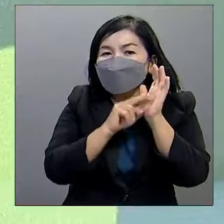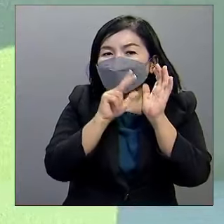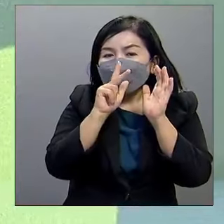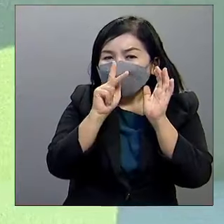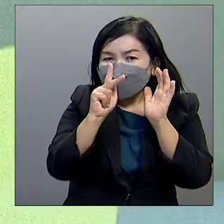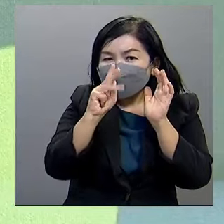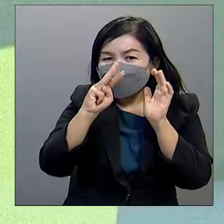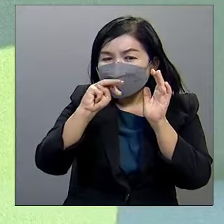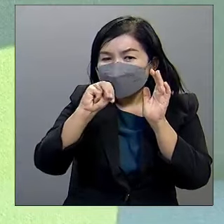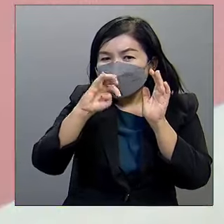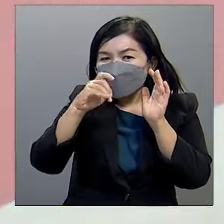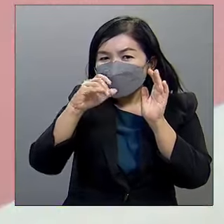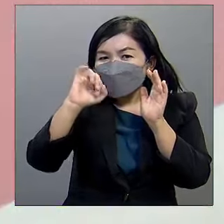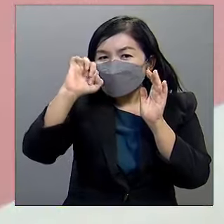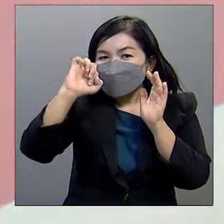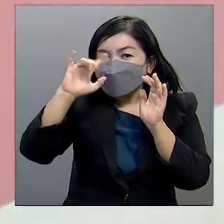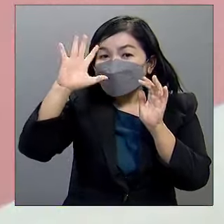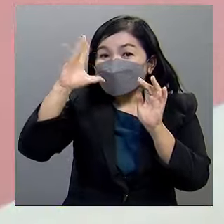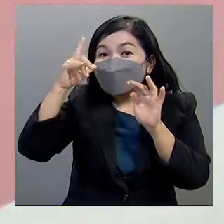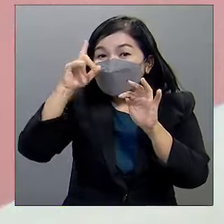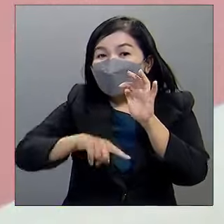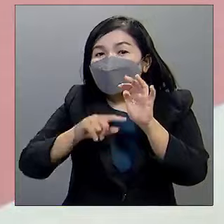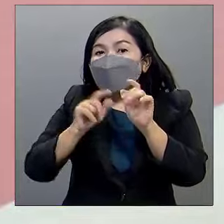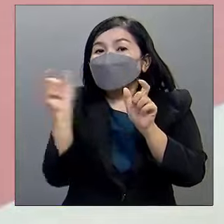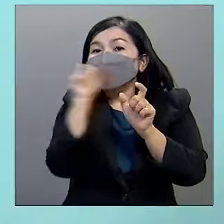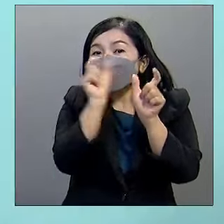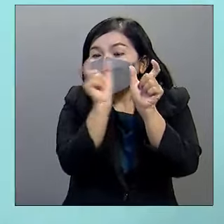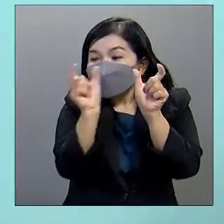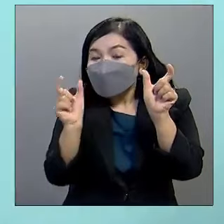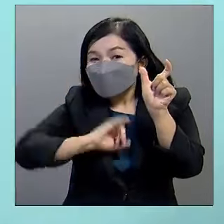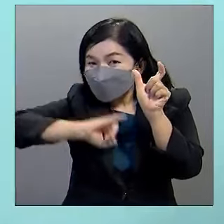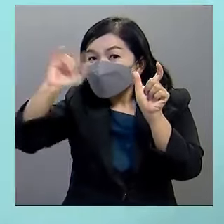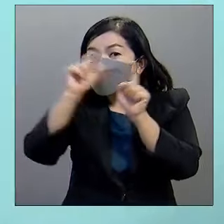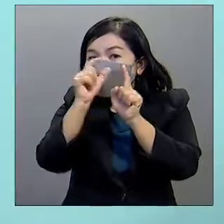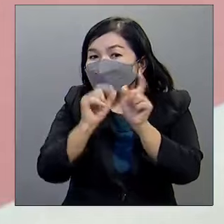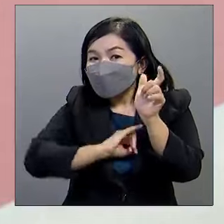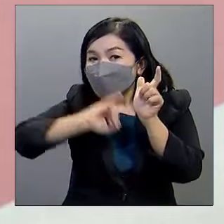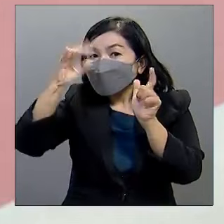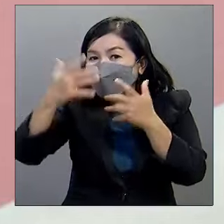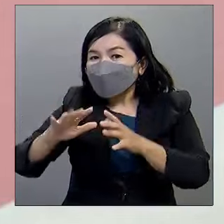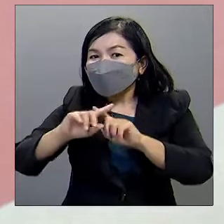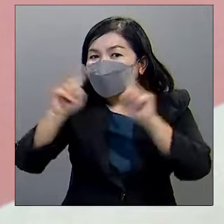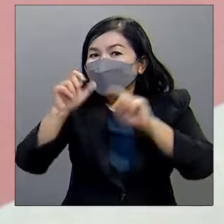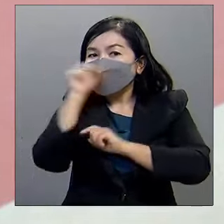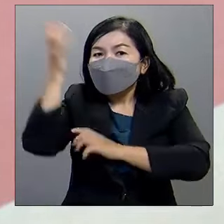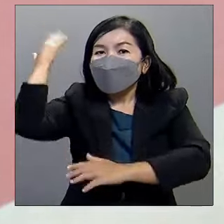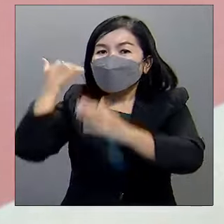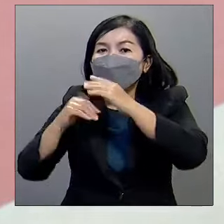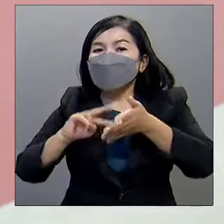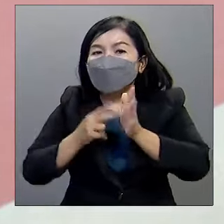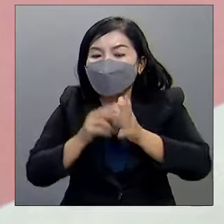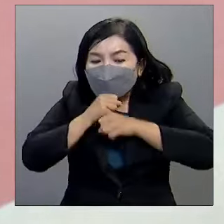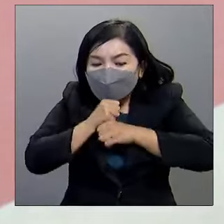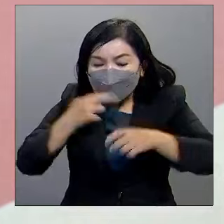ต้องเป็น เนื้อเพลงถูกแล้วก็อย่าลืมไปตรวจสุขภาพกันด้วยนะครับอันนี้บอกไว้เป็นความรู้อ่ะพี่แว่นสมชายบอกว่าวันนี้ที่อุบล